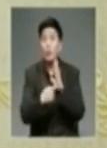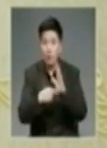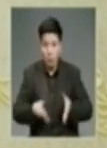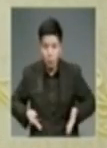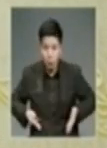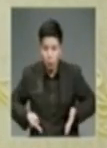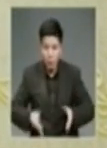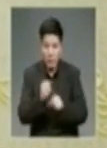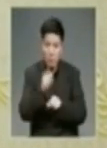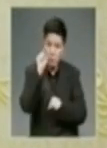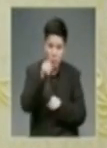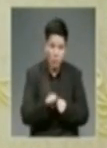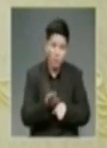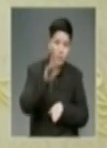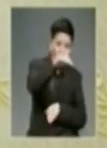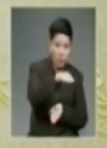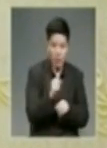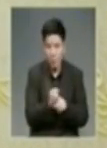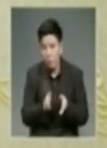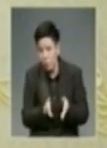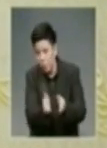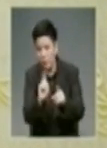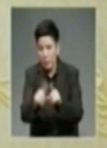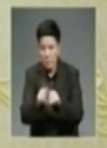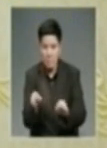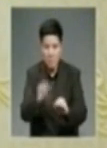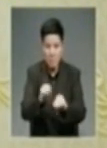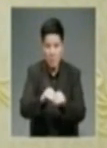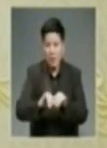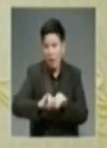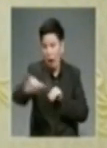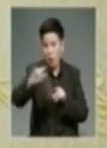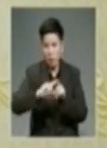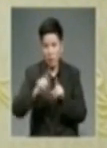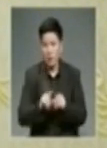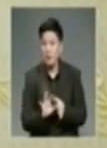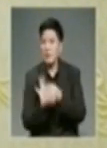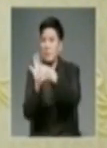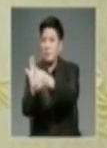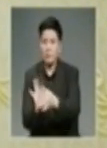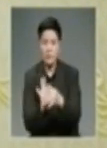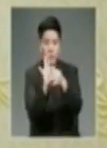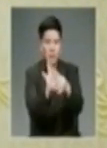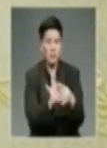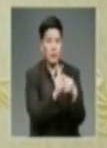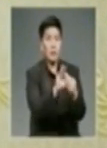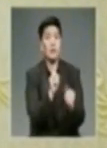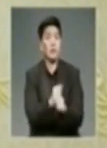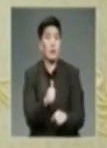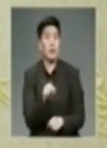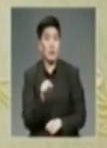หรือทำทางด่วนทำไฮเวย์นะให้มากขึ้นให้ยาวขึ้นเชื่อมโยงให้ถึงกันให้มากขึ้